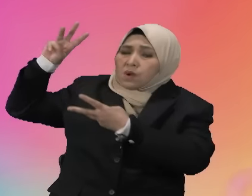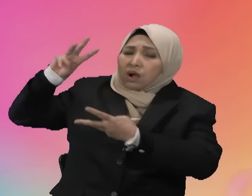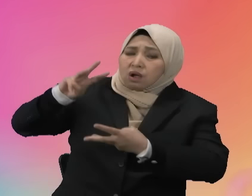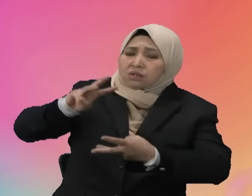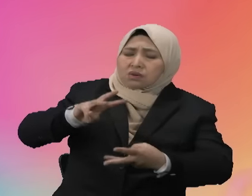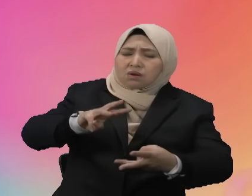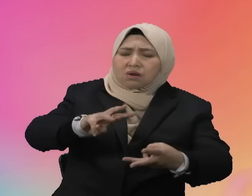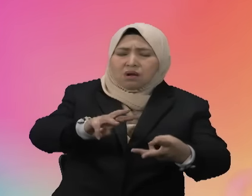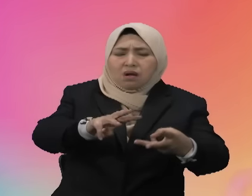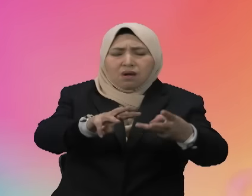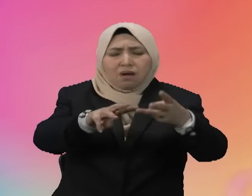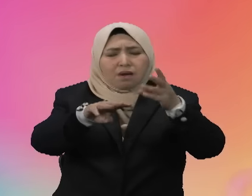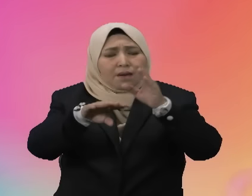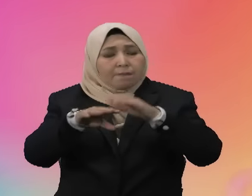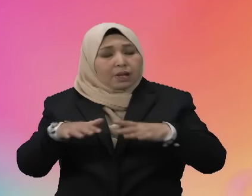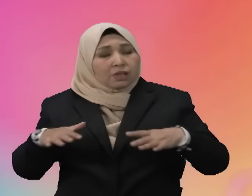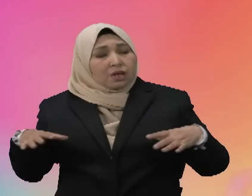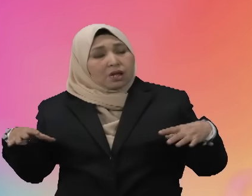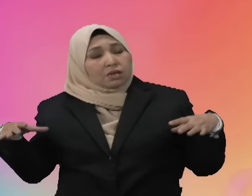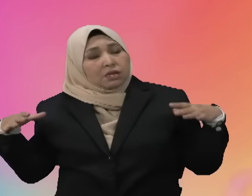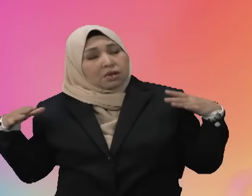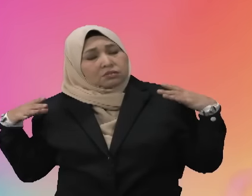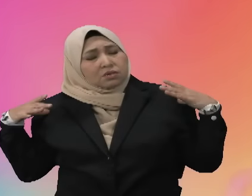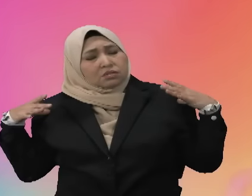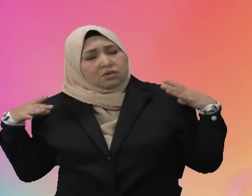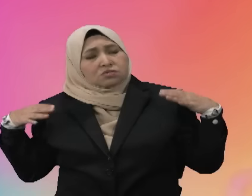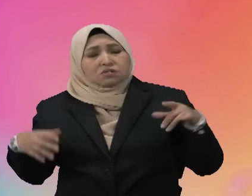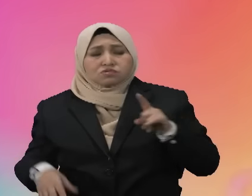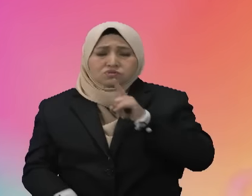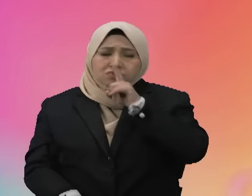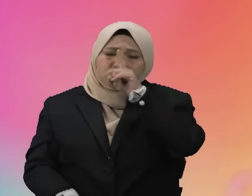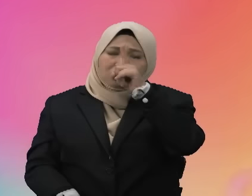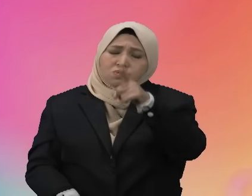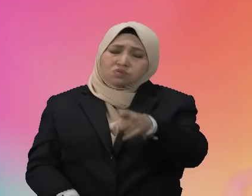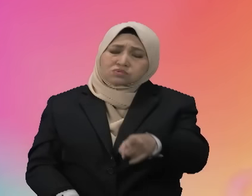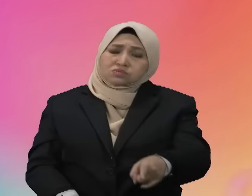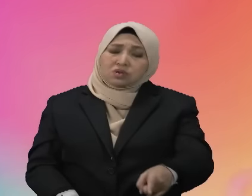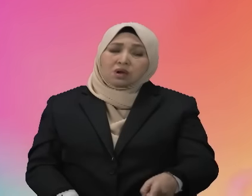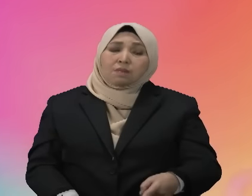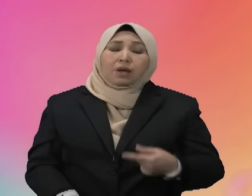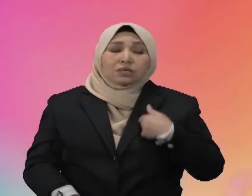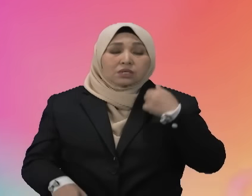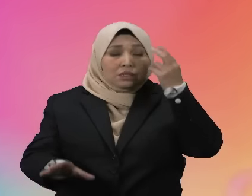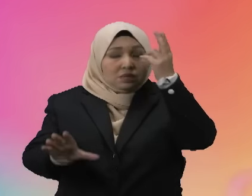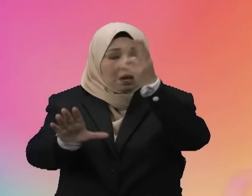الملائكة أني معك